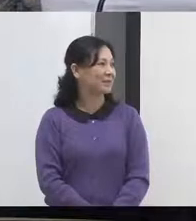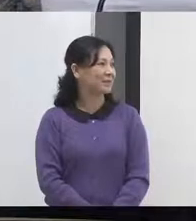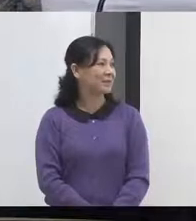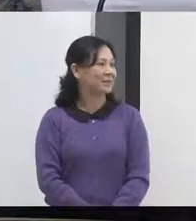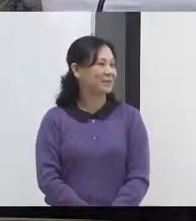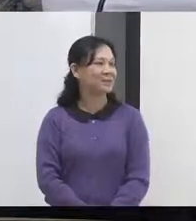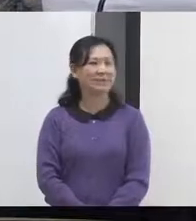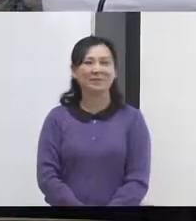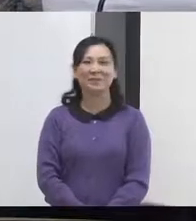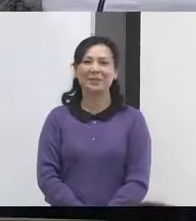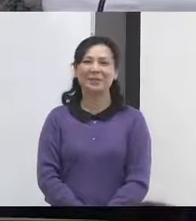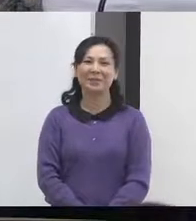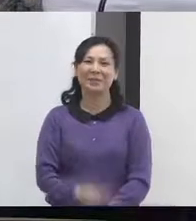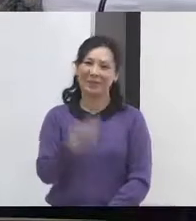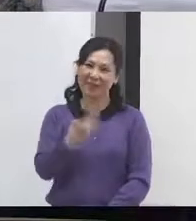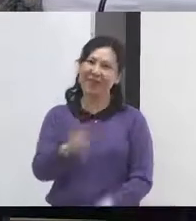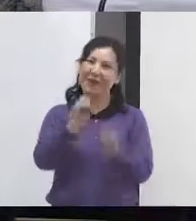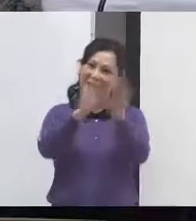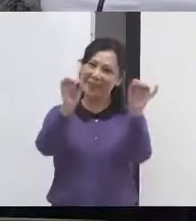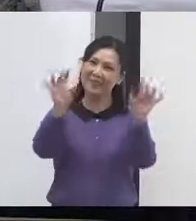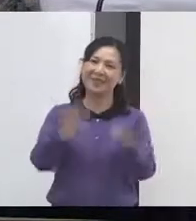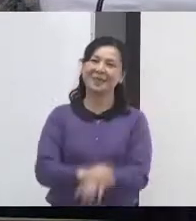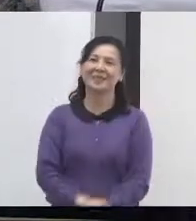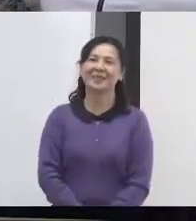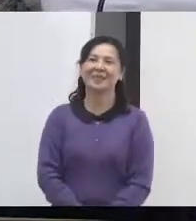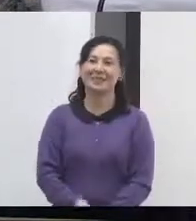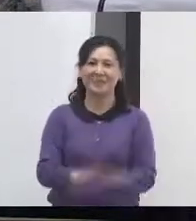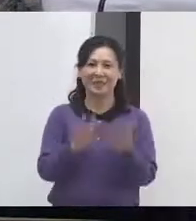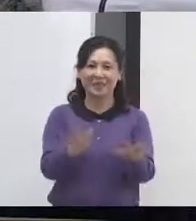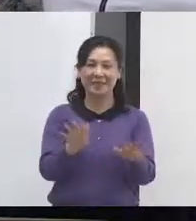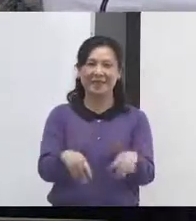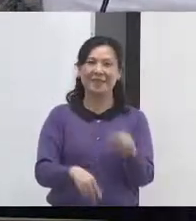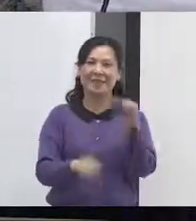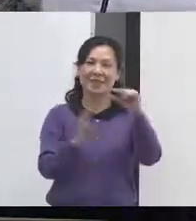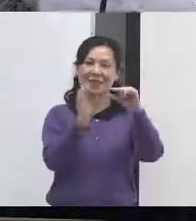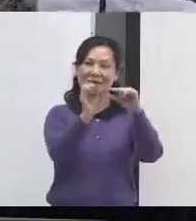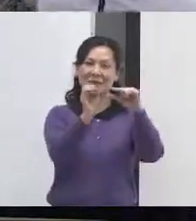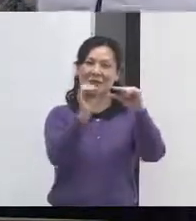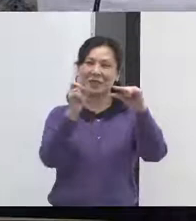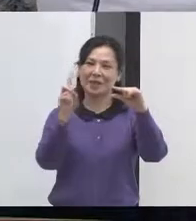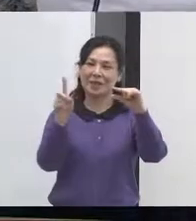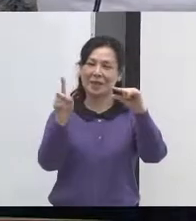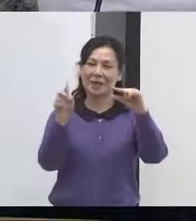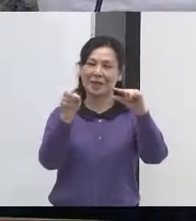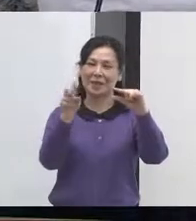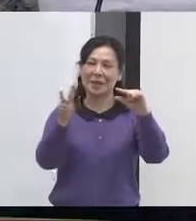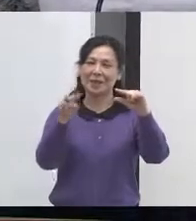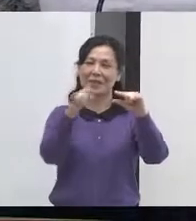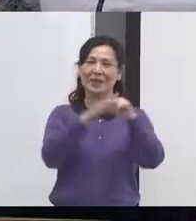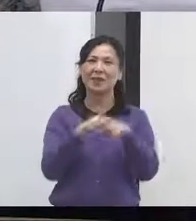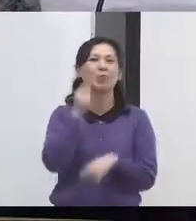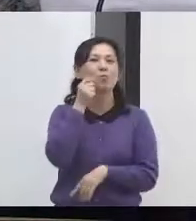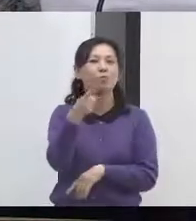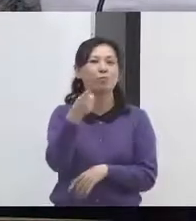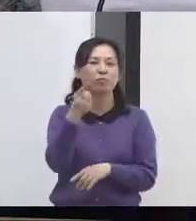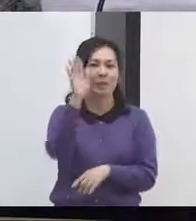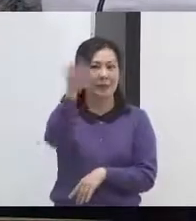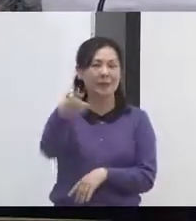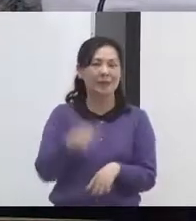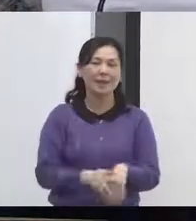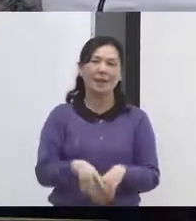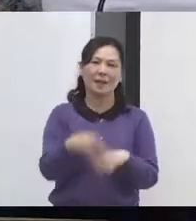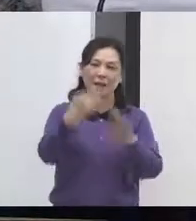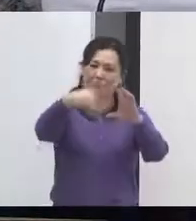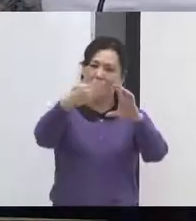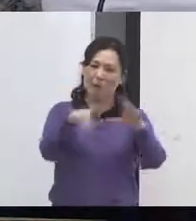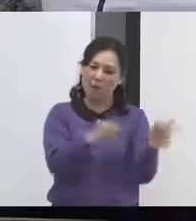那这边也持续工商服务一下，就是说今天 G0 Visa Me 所有的议程可能在一个月以后，在经过剪辑以后，